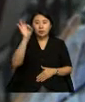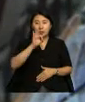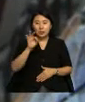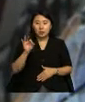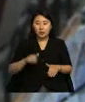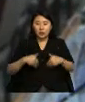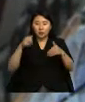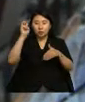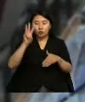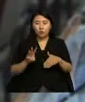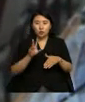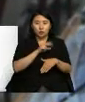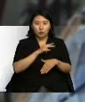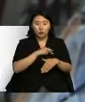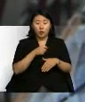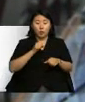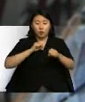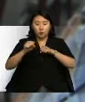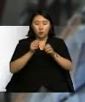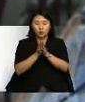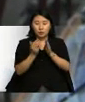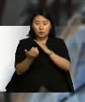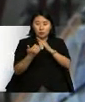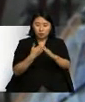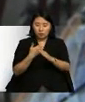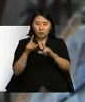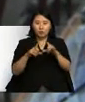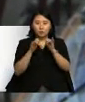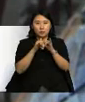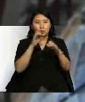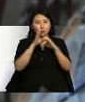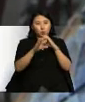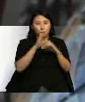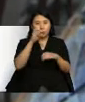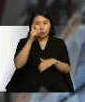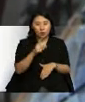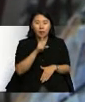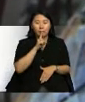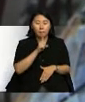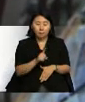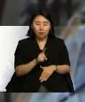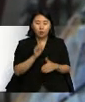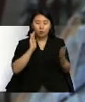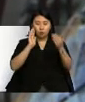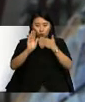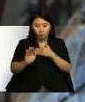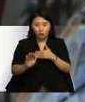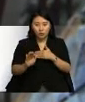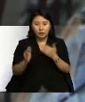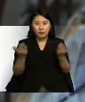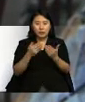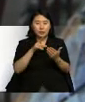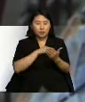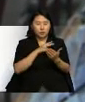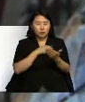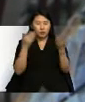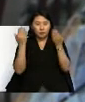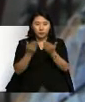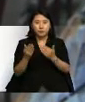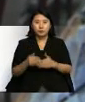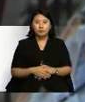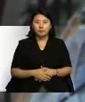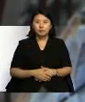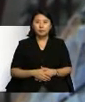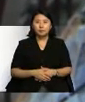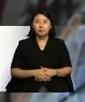양주시의회가 후반기 의정 활동에 돌입했습니다. 전반기는 시민과의 소통을 강조했다면 후반기는 일하는 의회에 중점을 두고